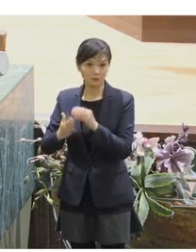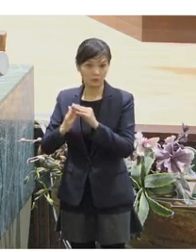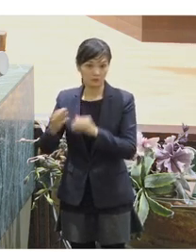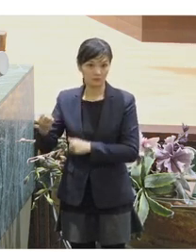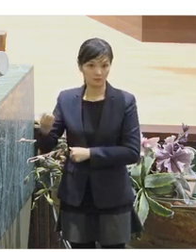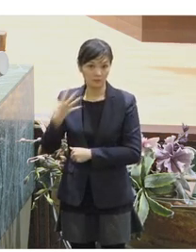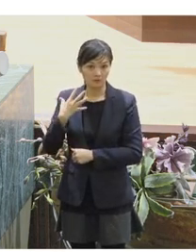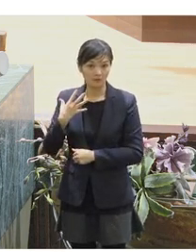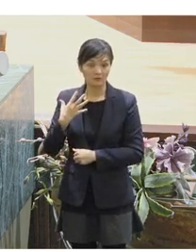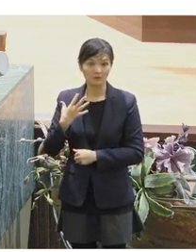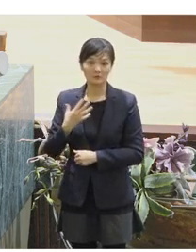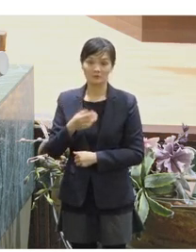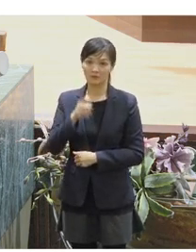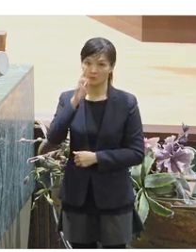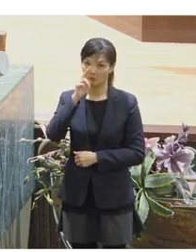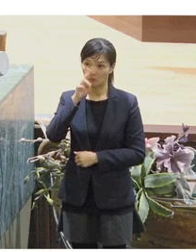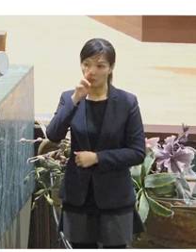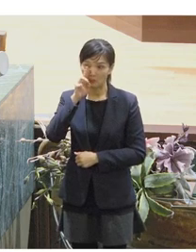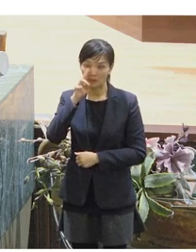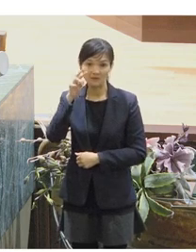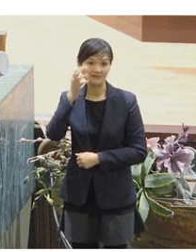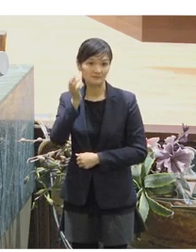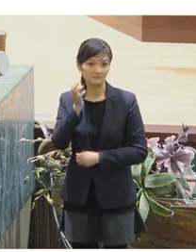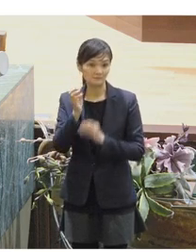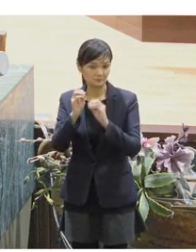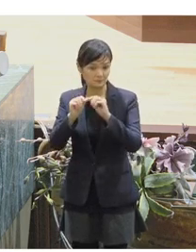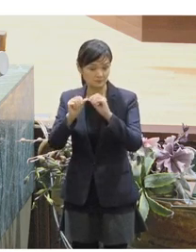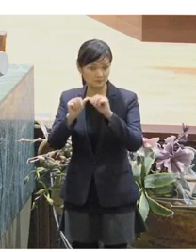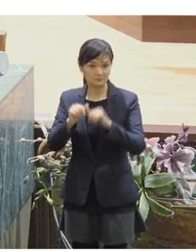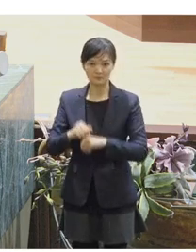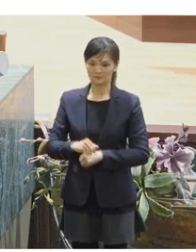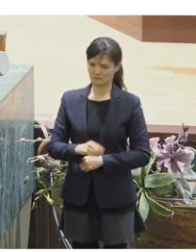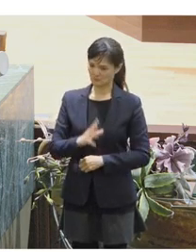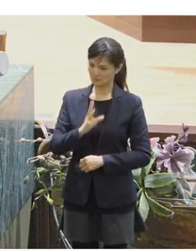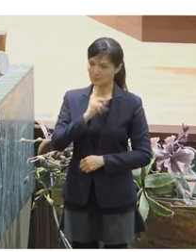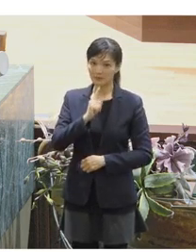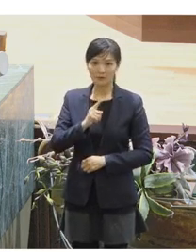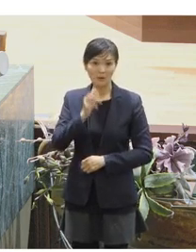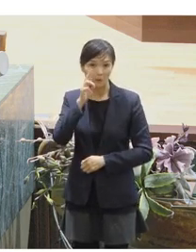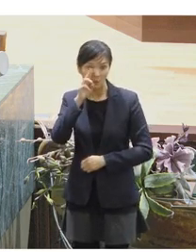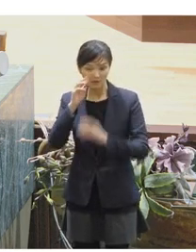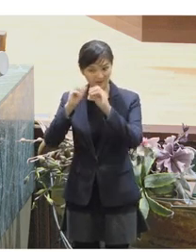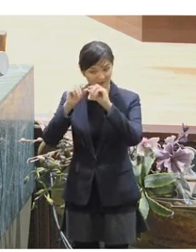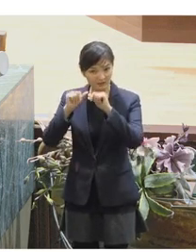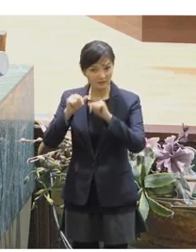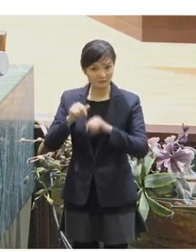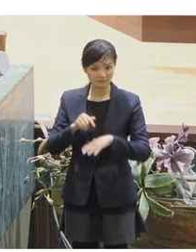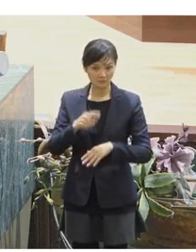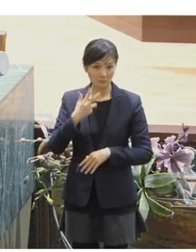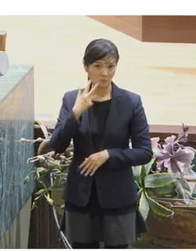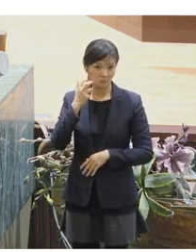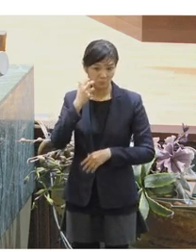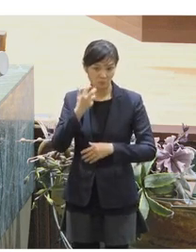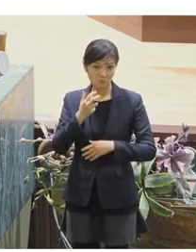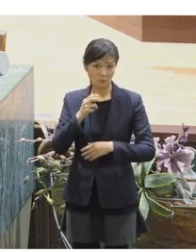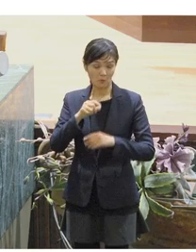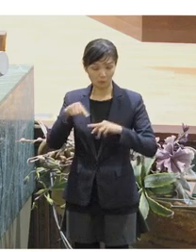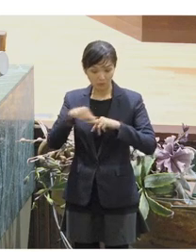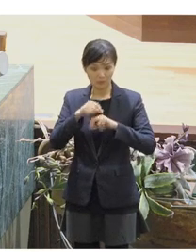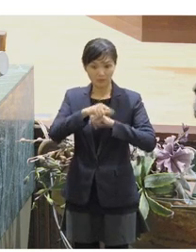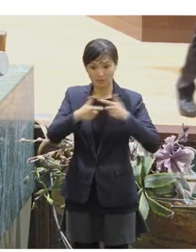砂。各位，玻璃砂会有这样的重金属吗？我们的官员的智能是不是有问